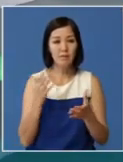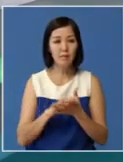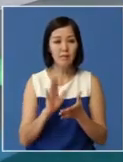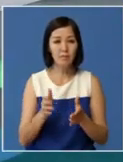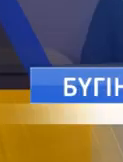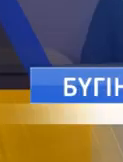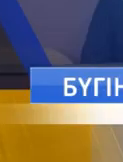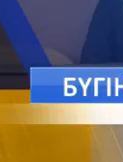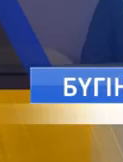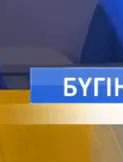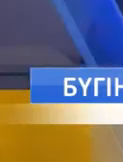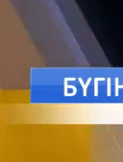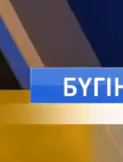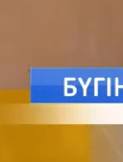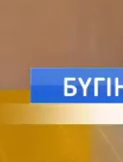көретіндеріңіз.